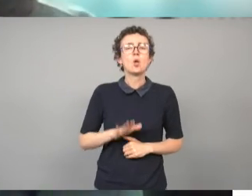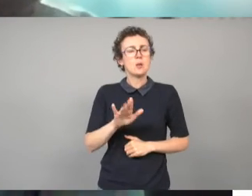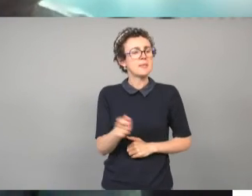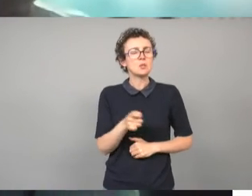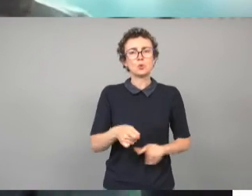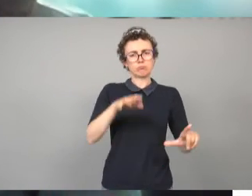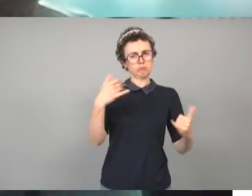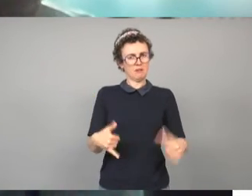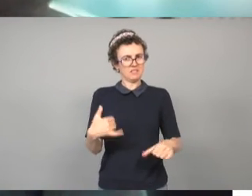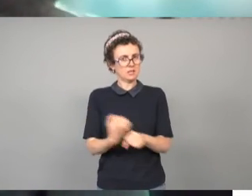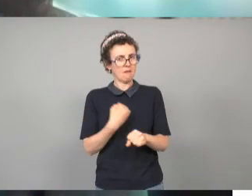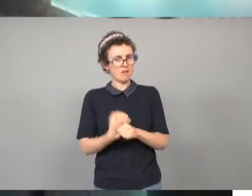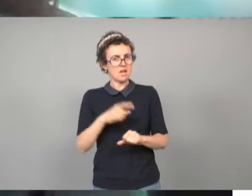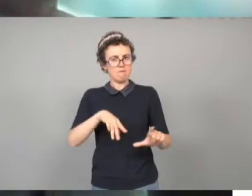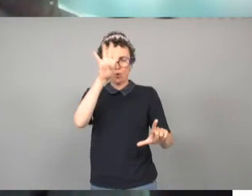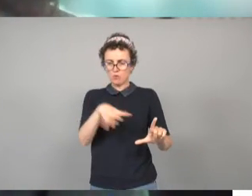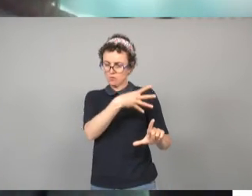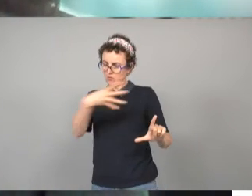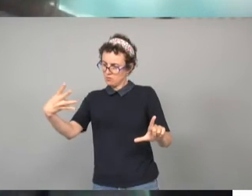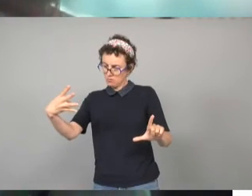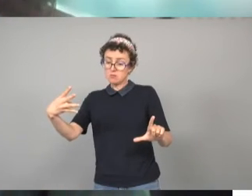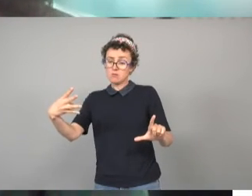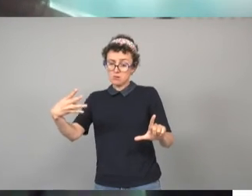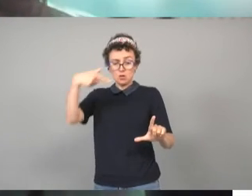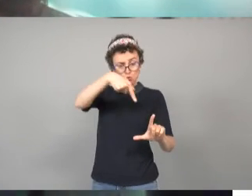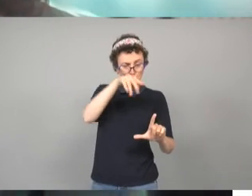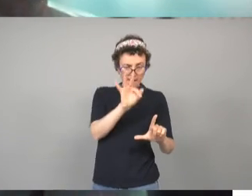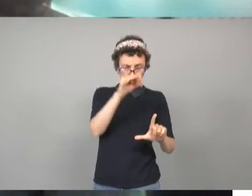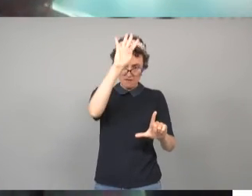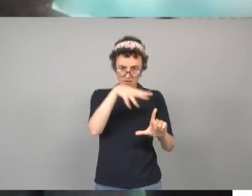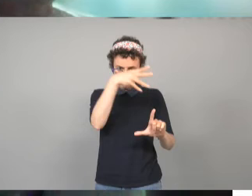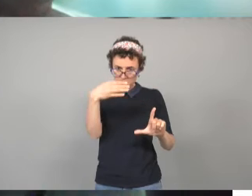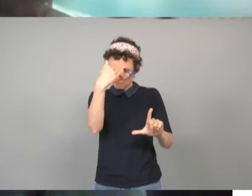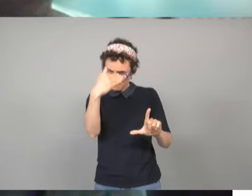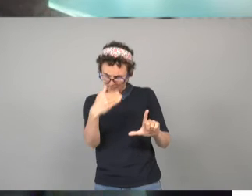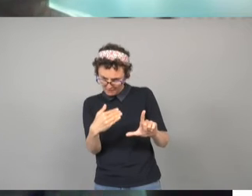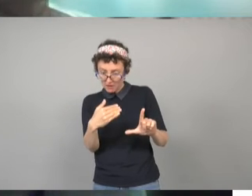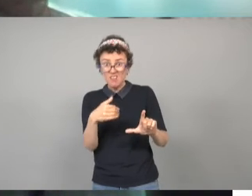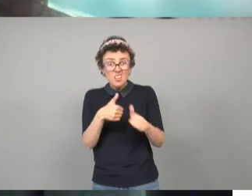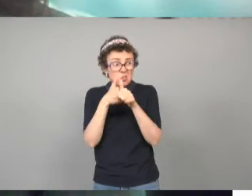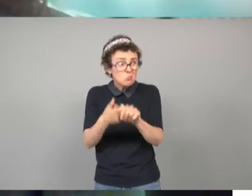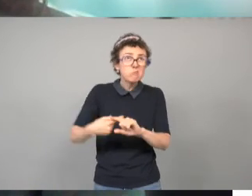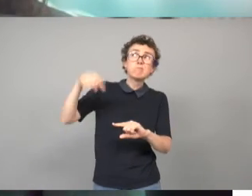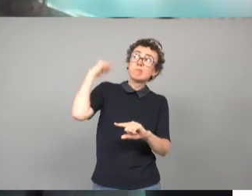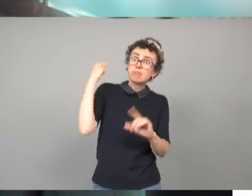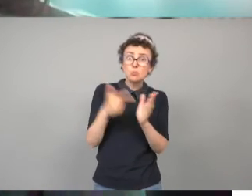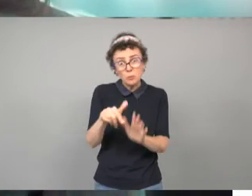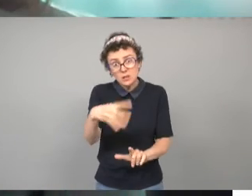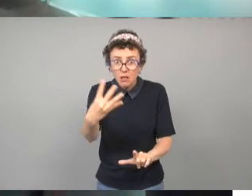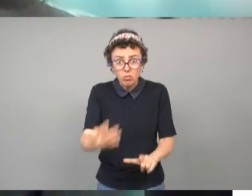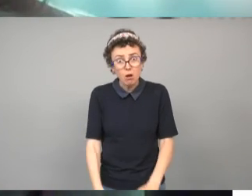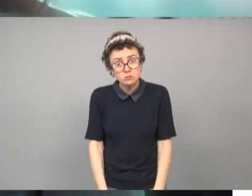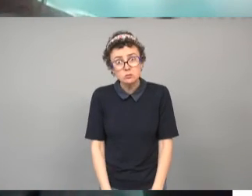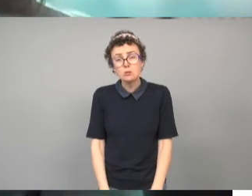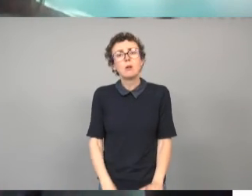permettant d'accéder à la tarification sociale, qui sont toujours alignés sur les minima sociaux en vigueur en 2014. La tarification sociale doit au minimum